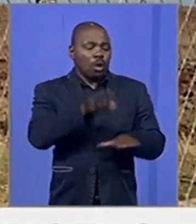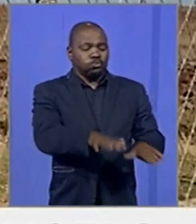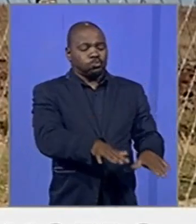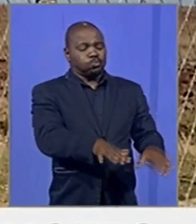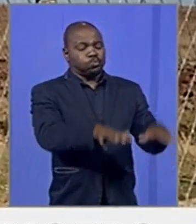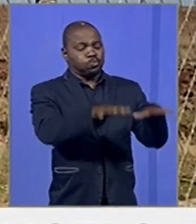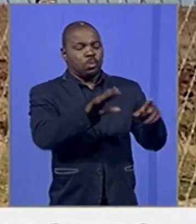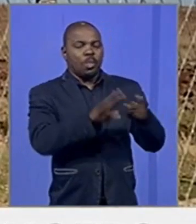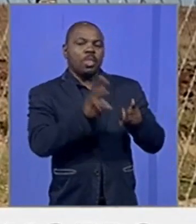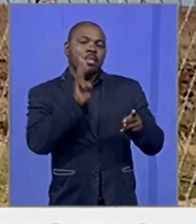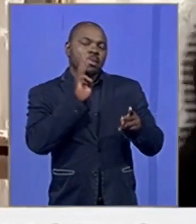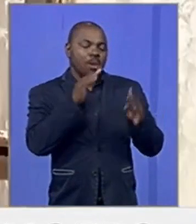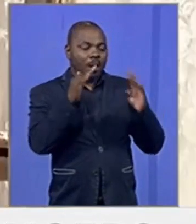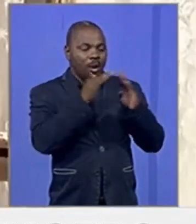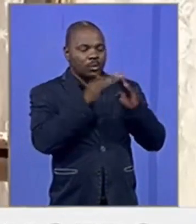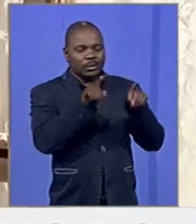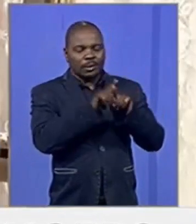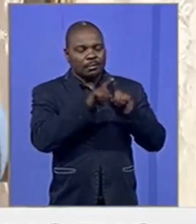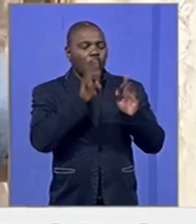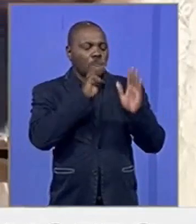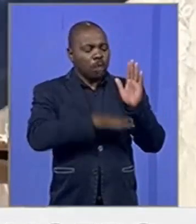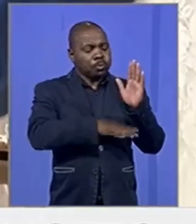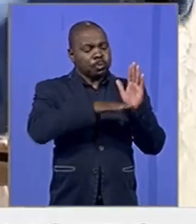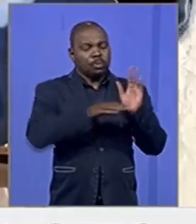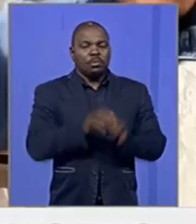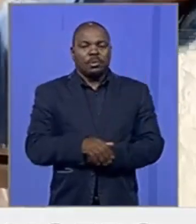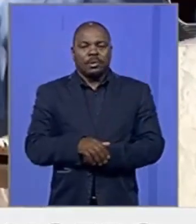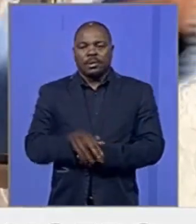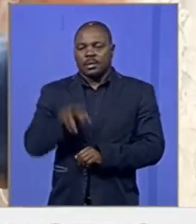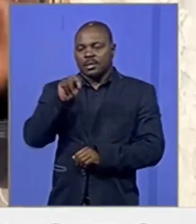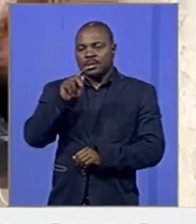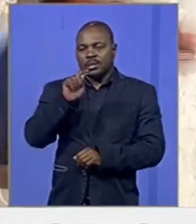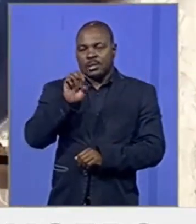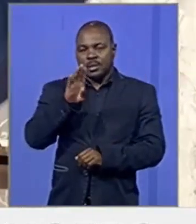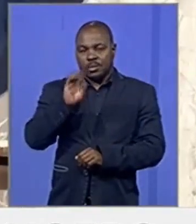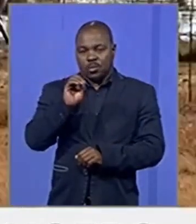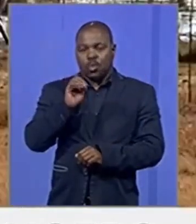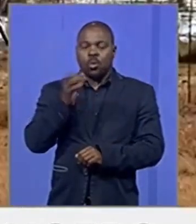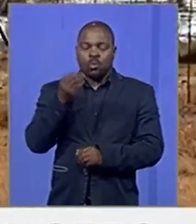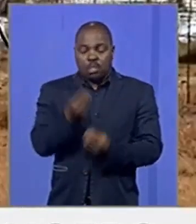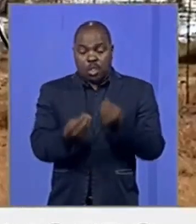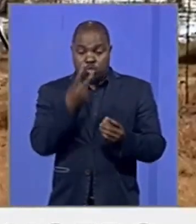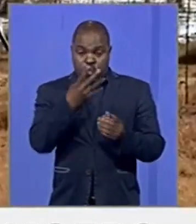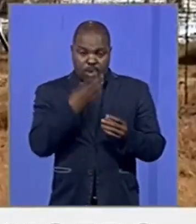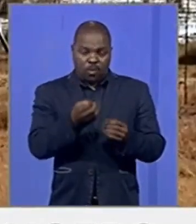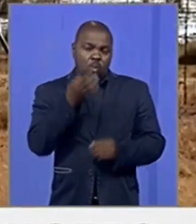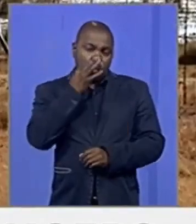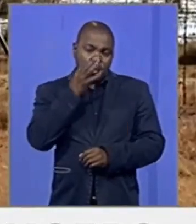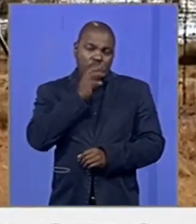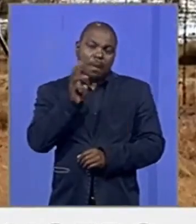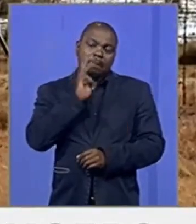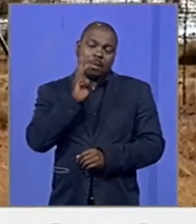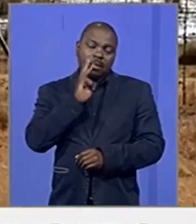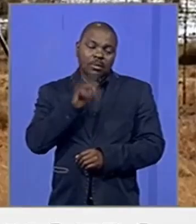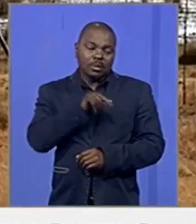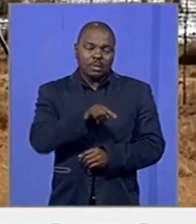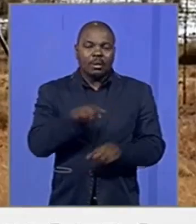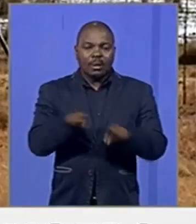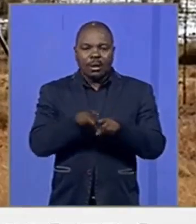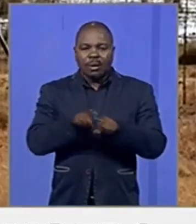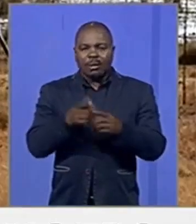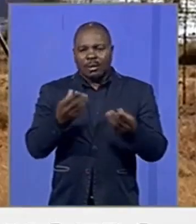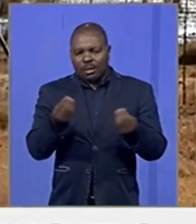matlo a bona a mokotsing. Ntebothibedi e leng motsadi wa bana ba le babedi a re metsi ao a setse a ngoka ditshenekegi